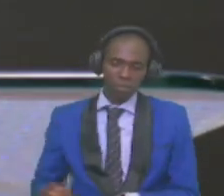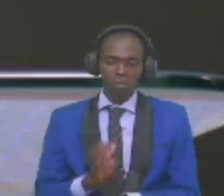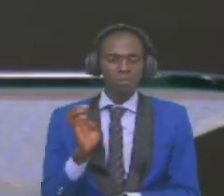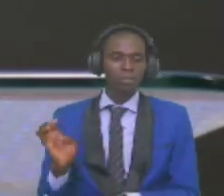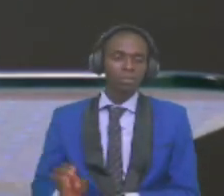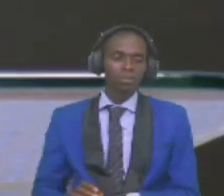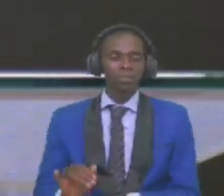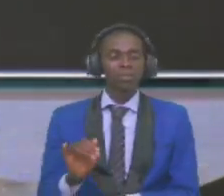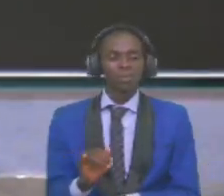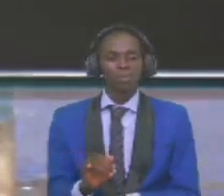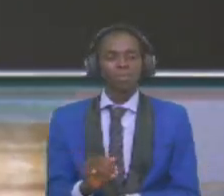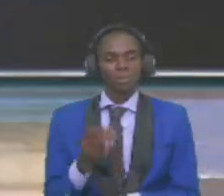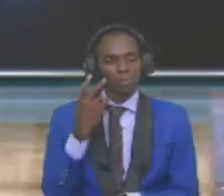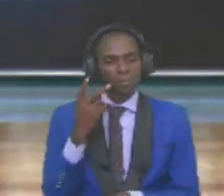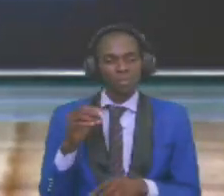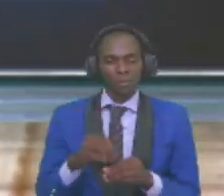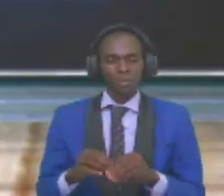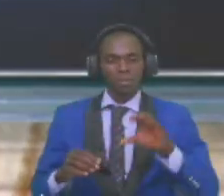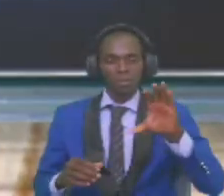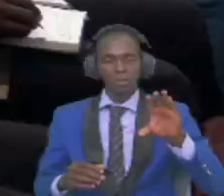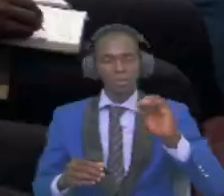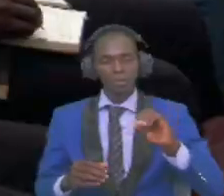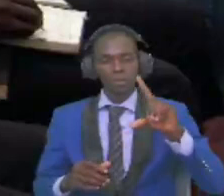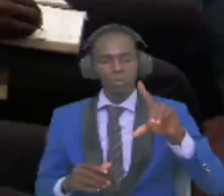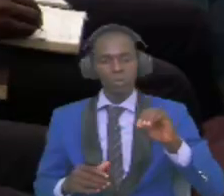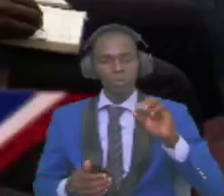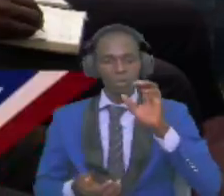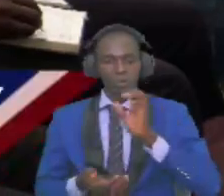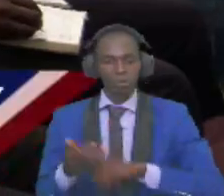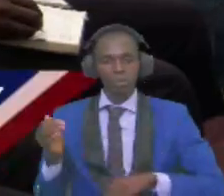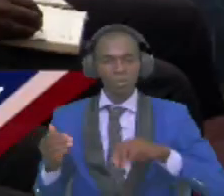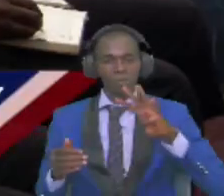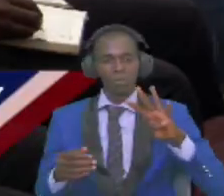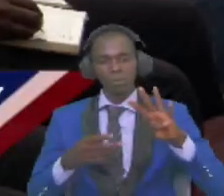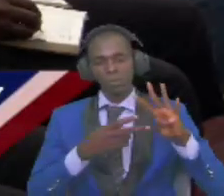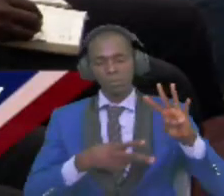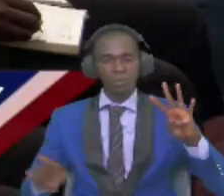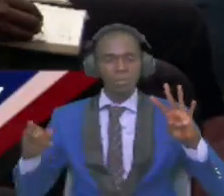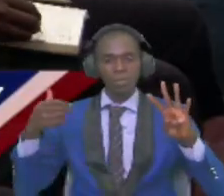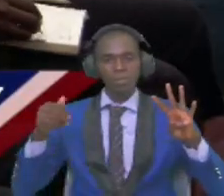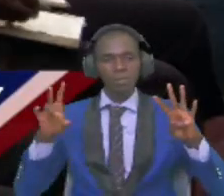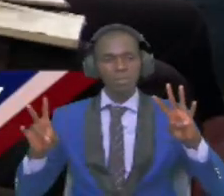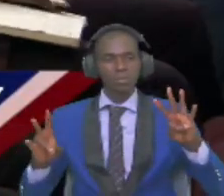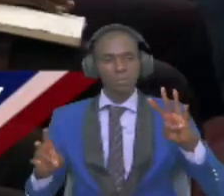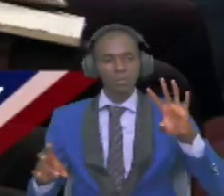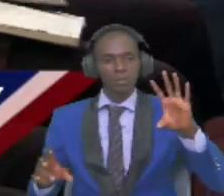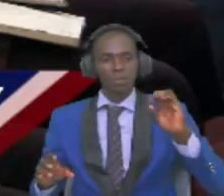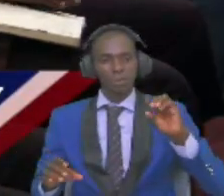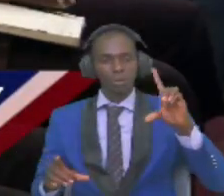on va pas le sien quatre de sept pour lucien